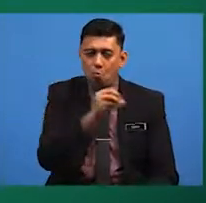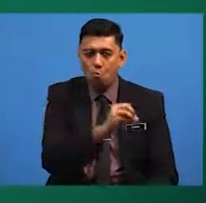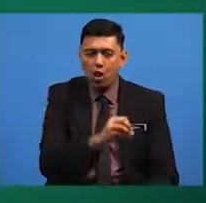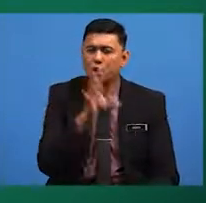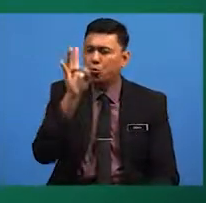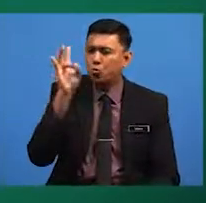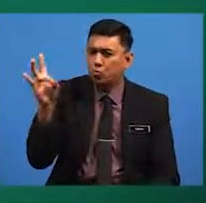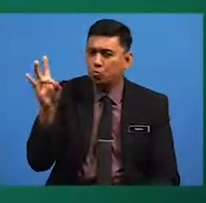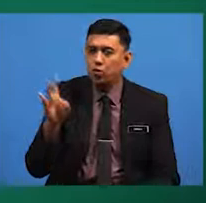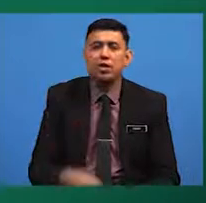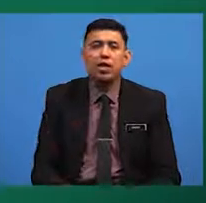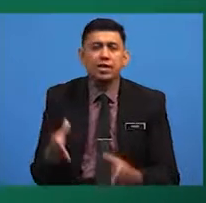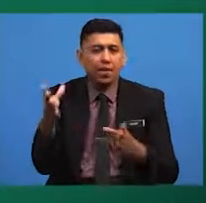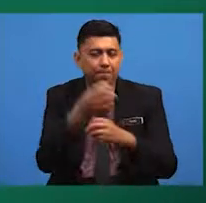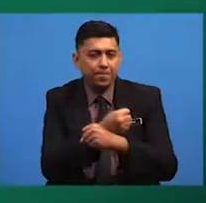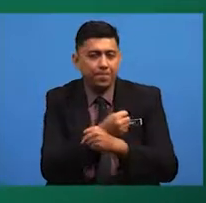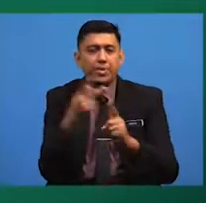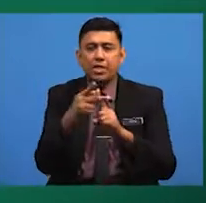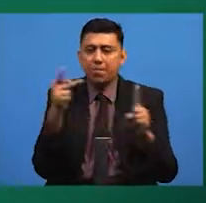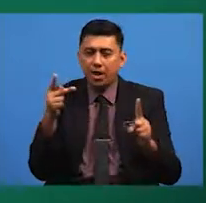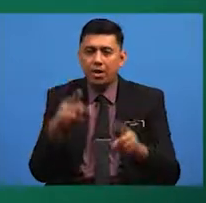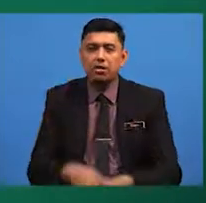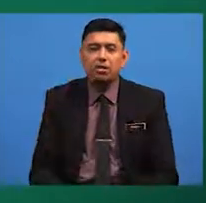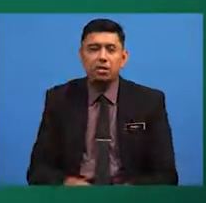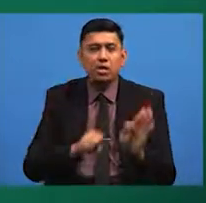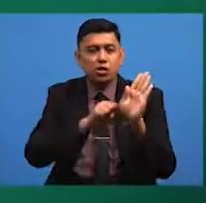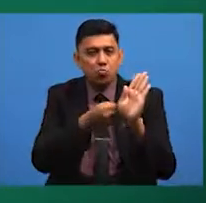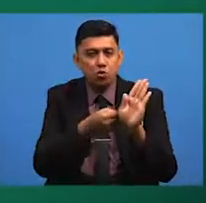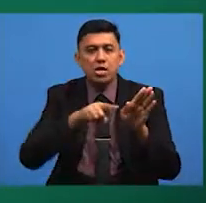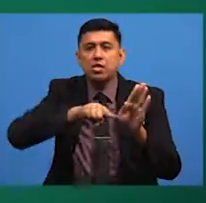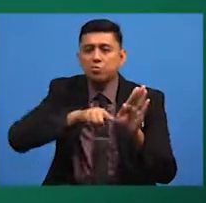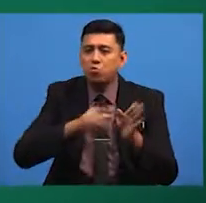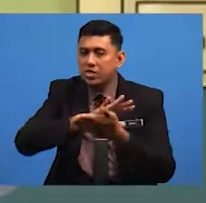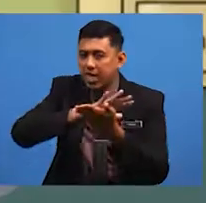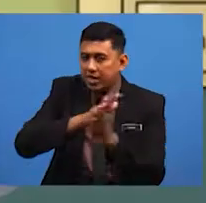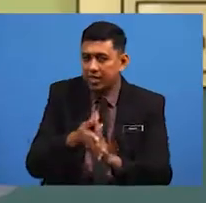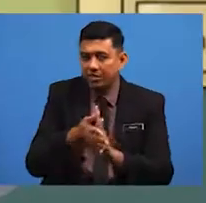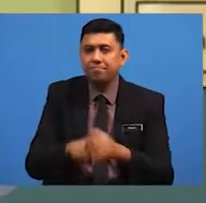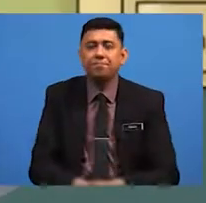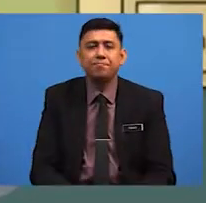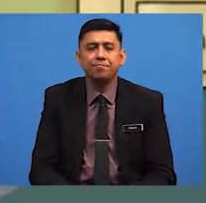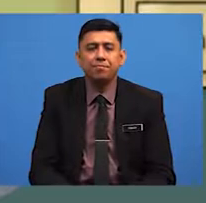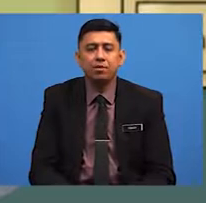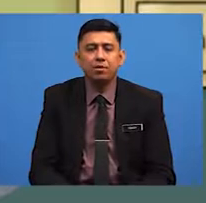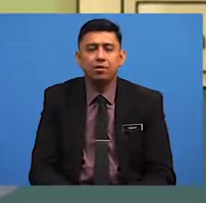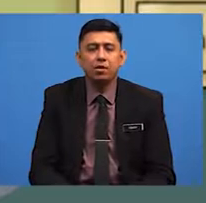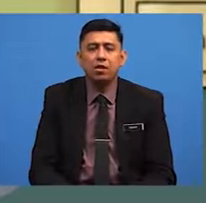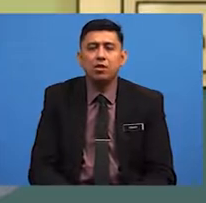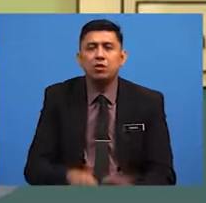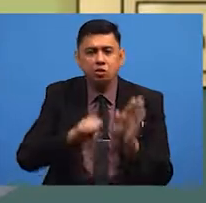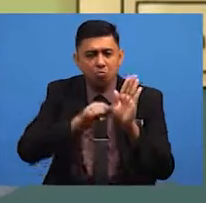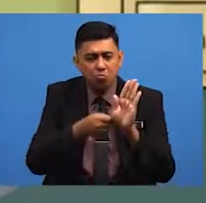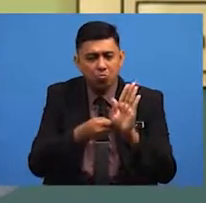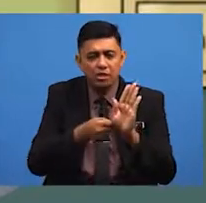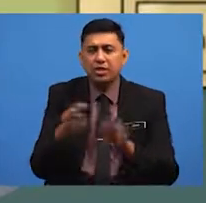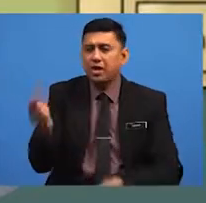tenaga ini diperoleh dari pada sumber semulajadi sumber tenaga yang